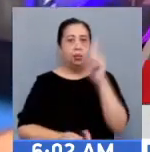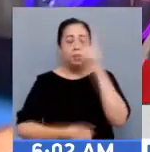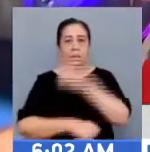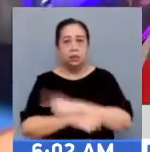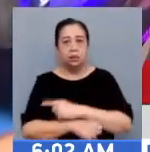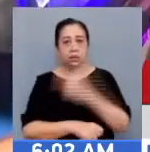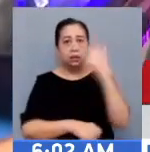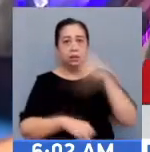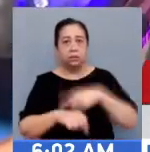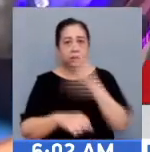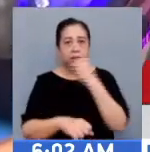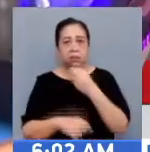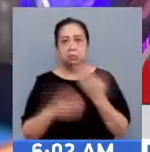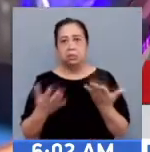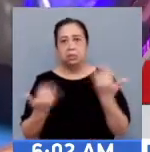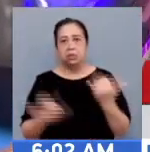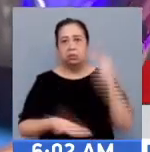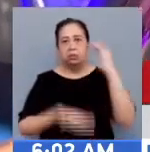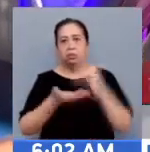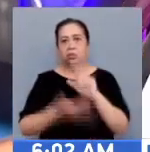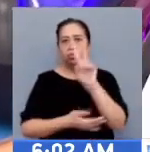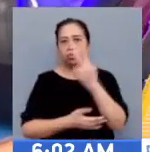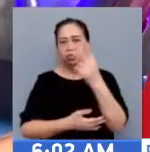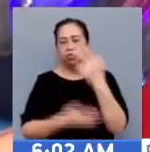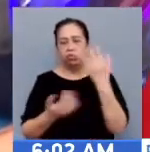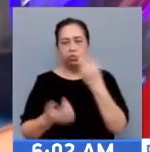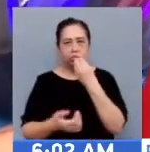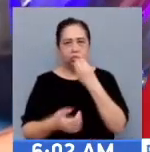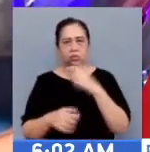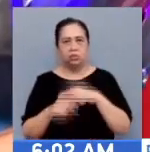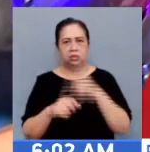baka dalawang beses na lang ngayon eh. Buhat na nag-ganyan eh, tumakas yung krudo.